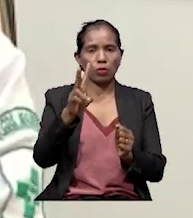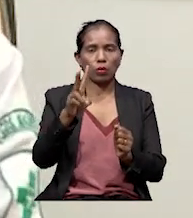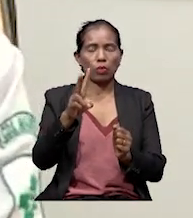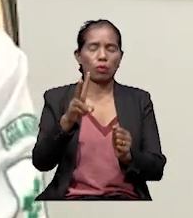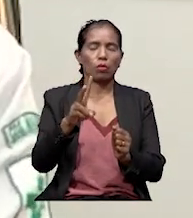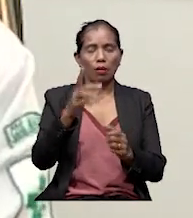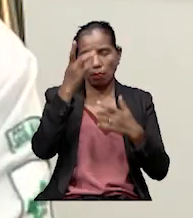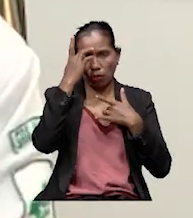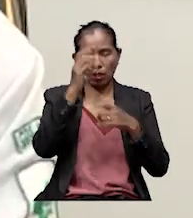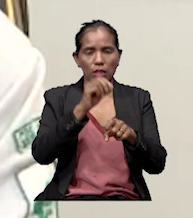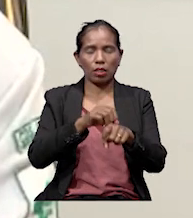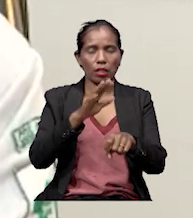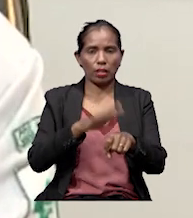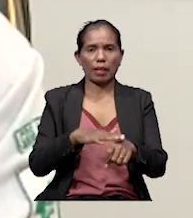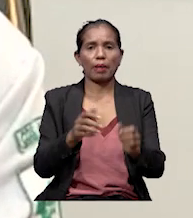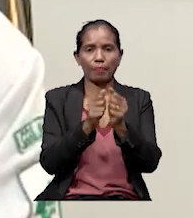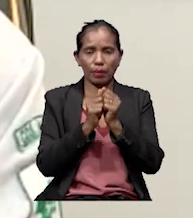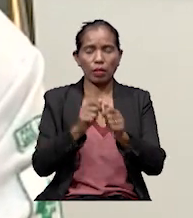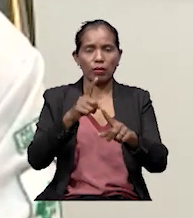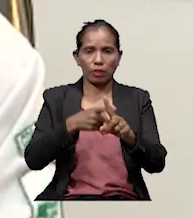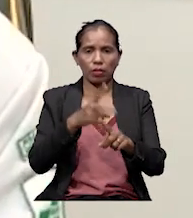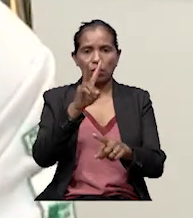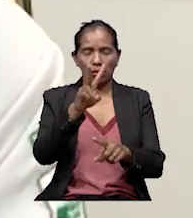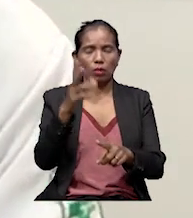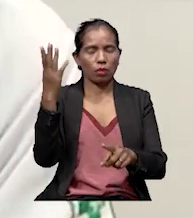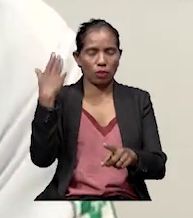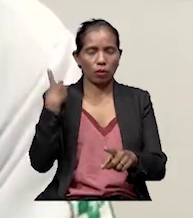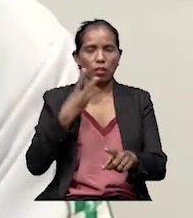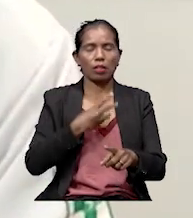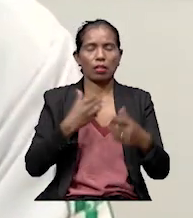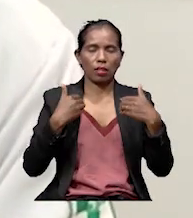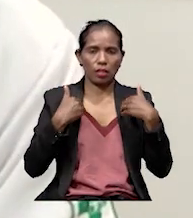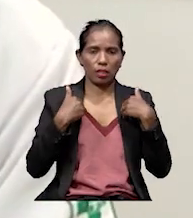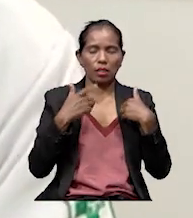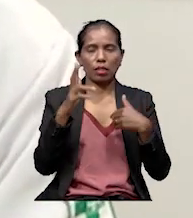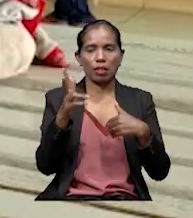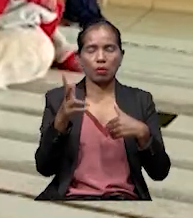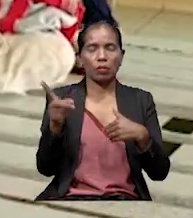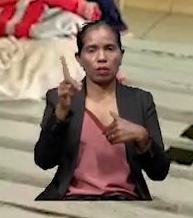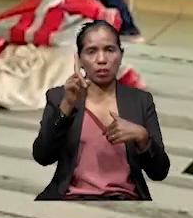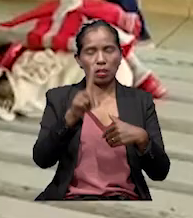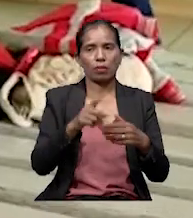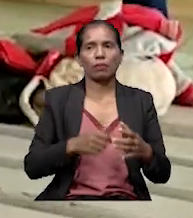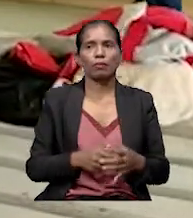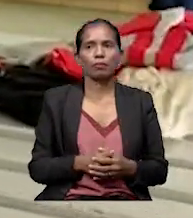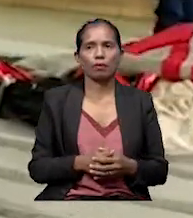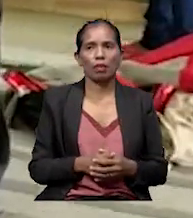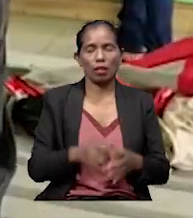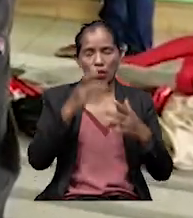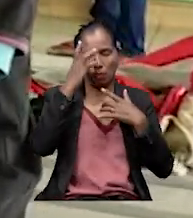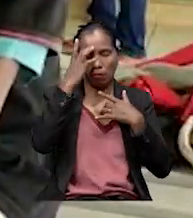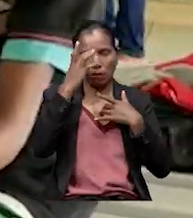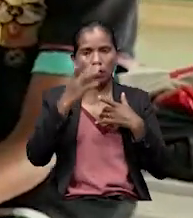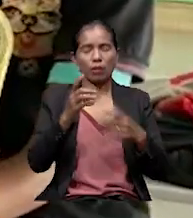ko fulan rua koto kita hia 31 kazu. Além de moras dengue,